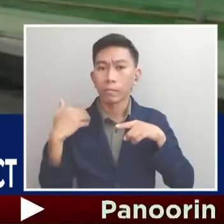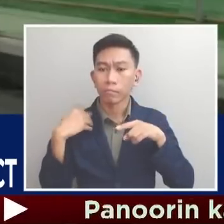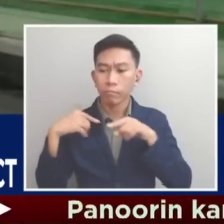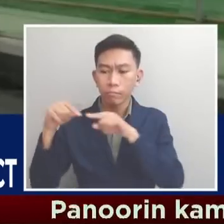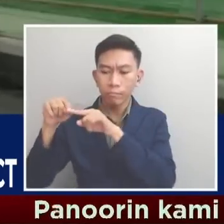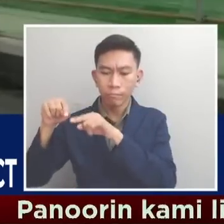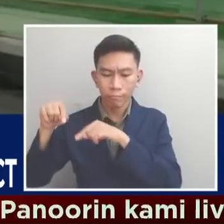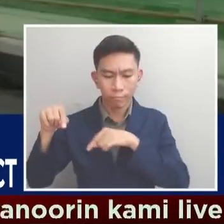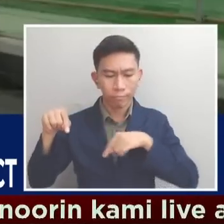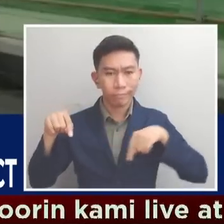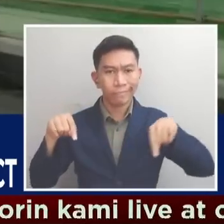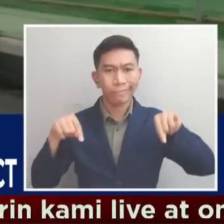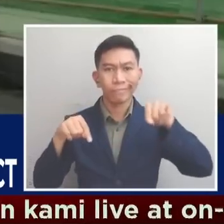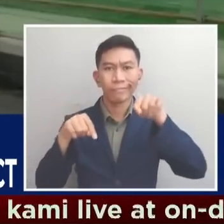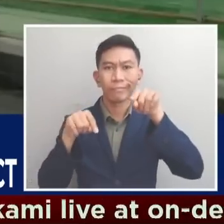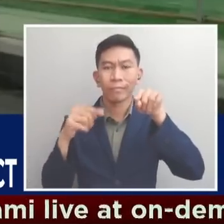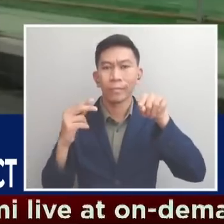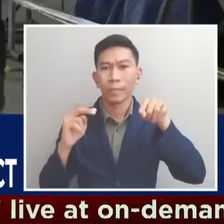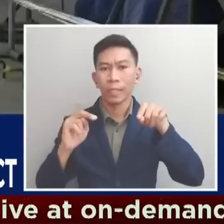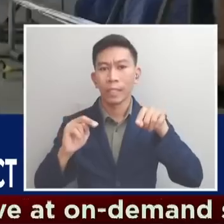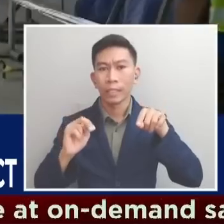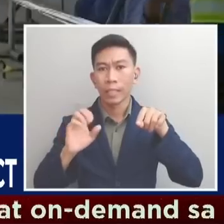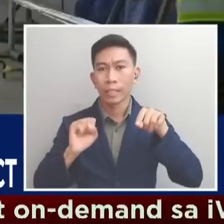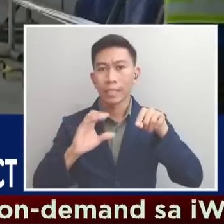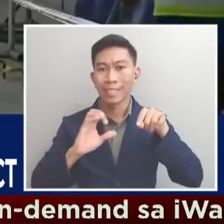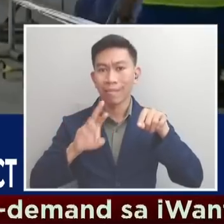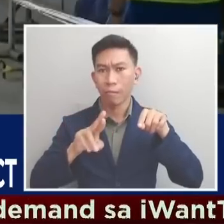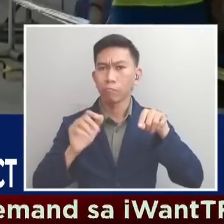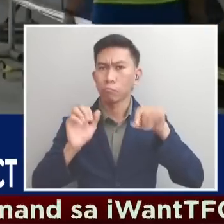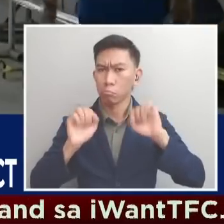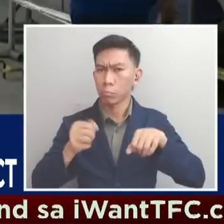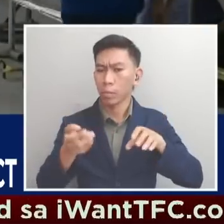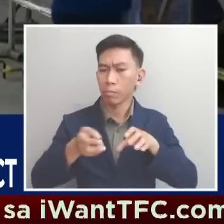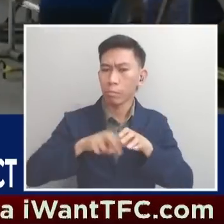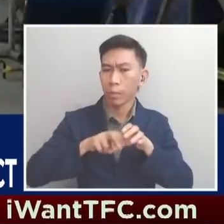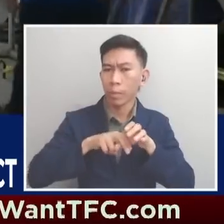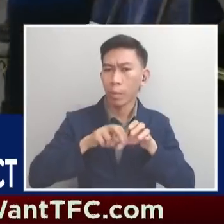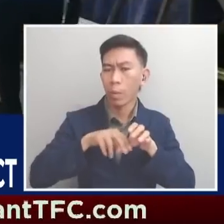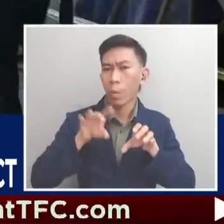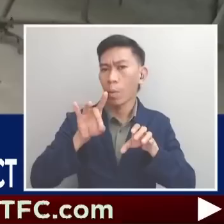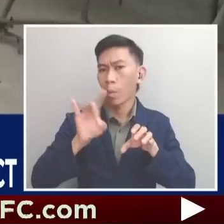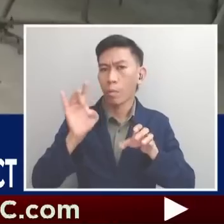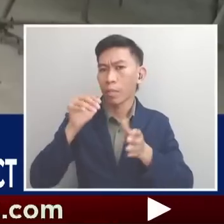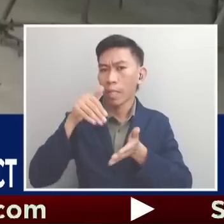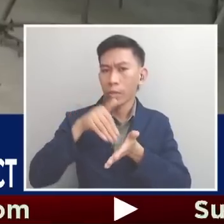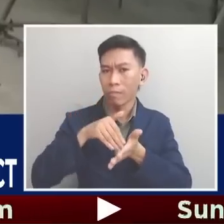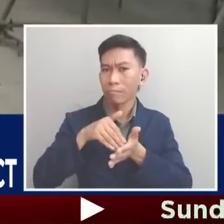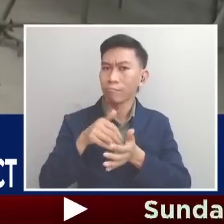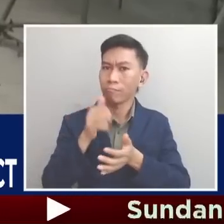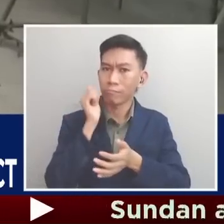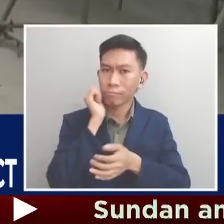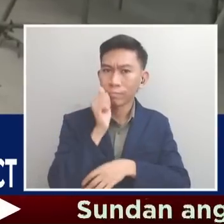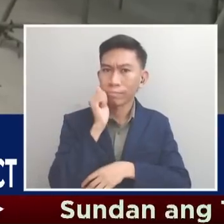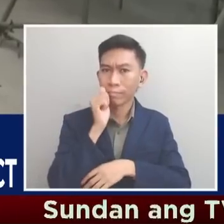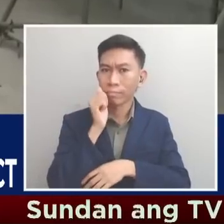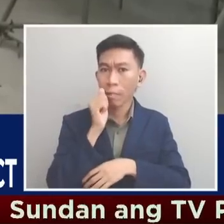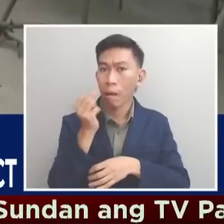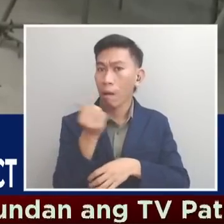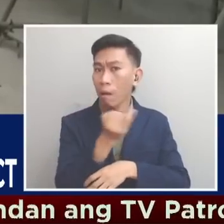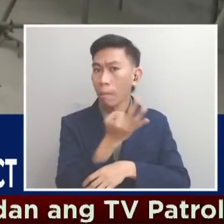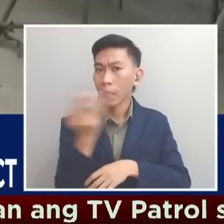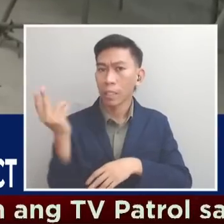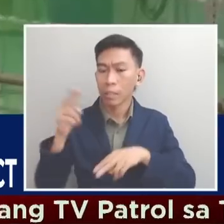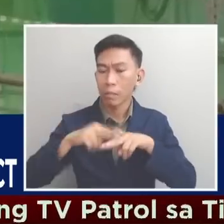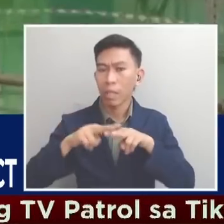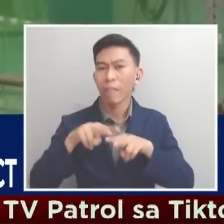NSCR. Kakayanin itong magsakay ng 800,000 pasahero araw-araw sa 50 train sets at 8